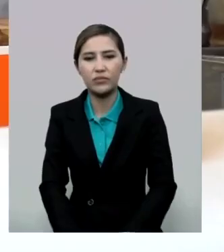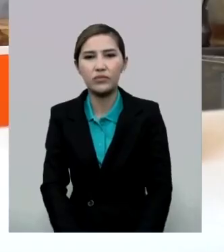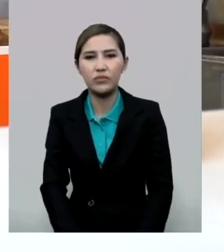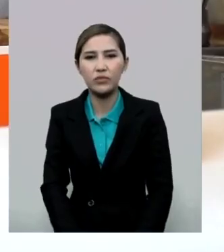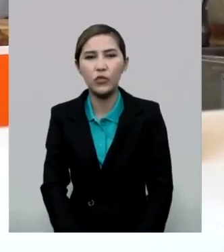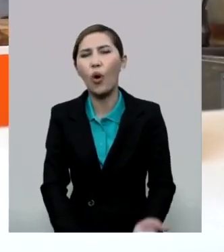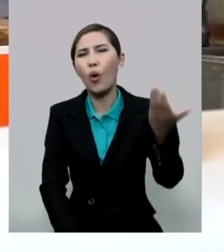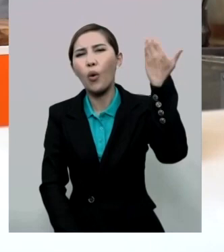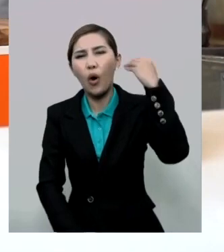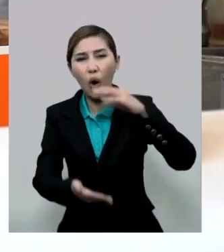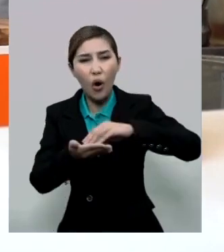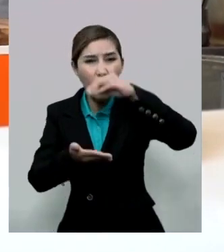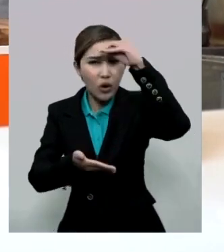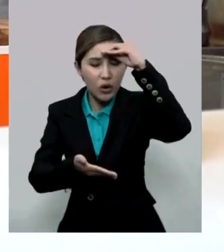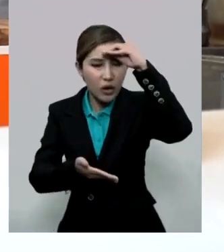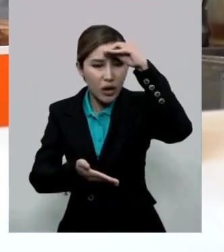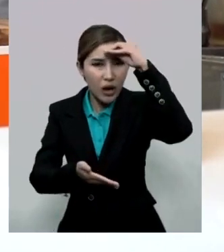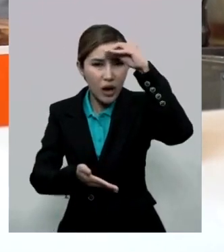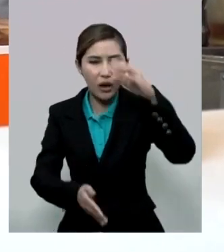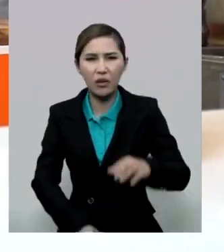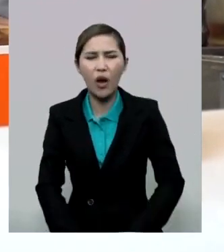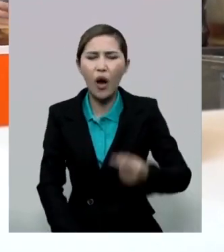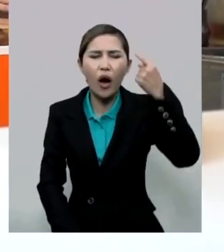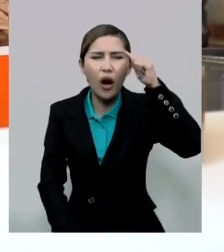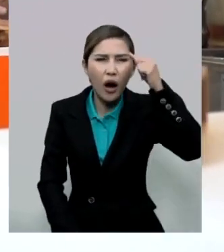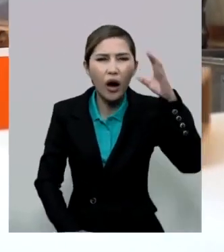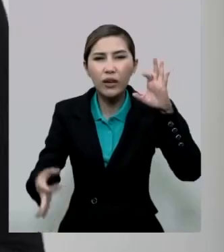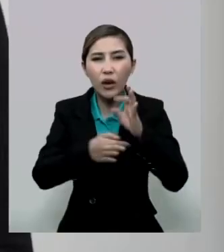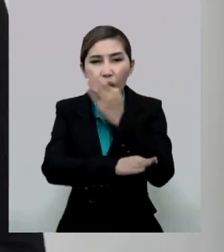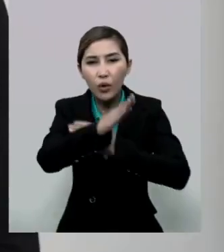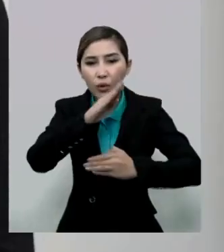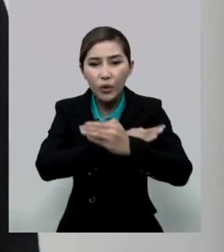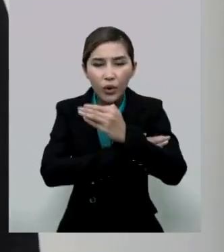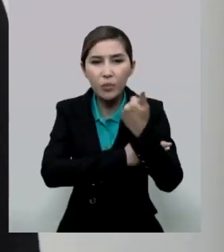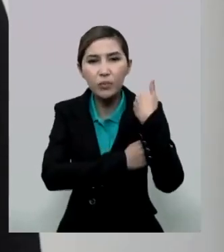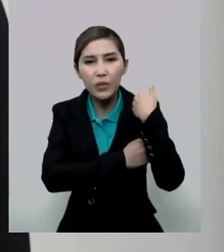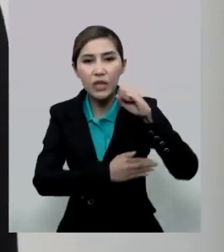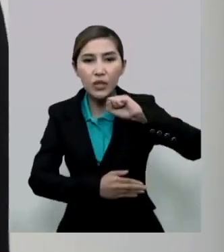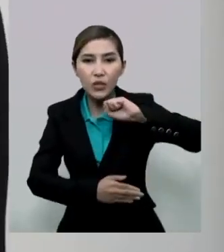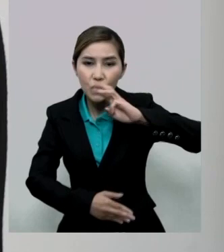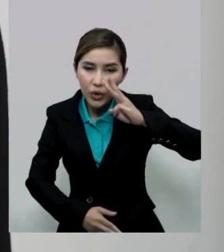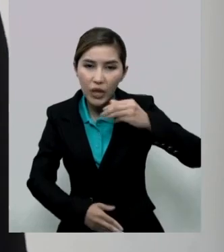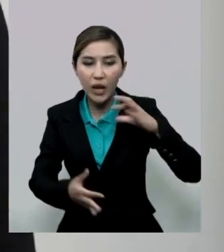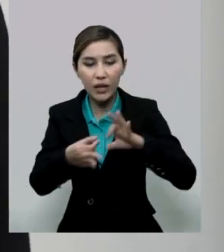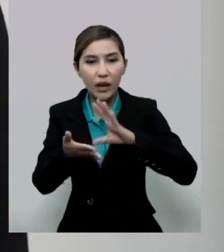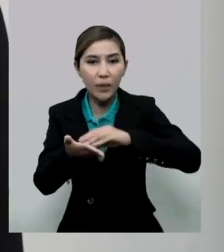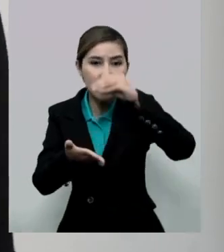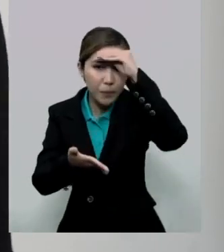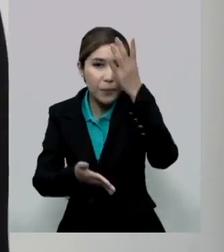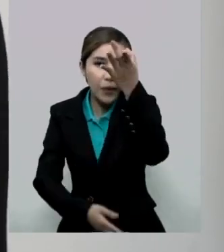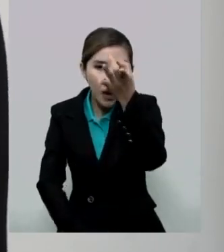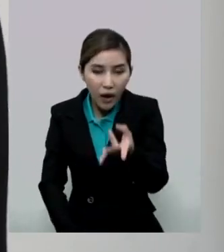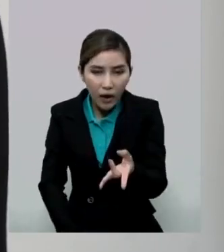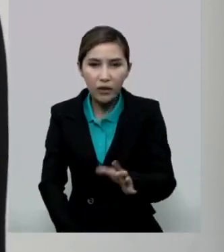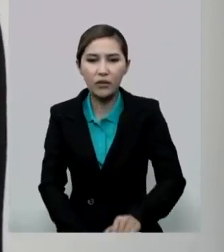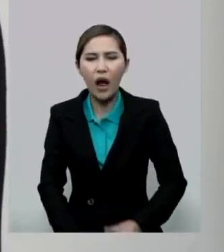ค่ะก็คือตอนสมัยเรียนนะคะตอนนั้นเราไม่ทราบว่าเกี่ยวกับผู้พิการนะคะมีสวัสดิการเกี่ยวกับเรื่องเรียนหรือว่า